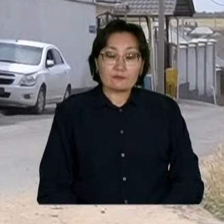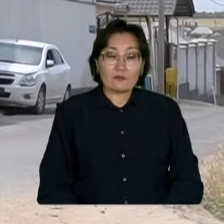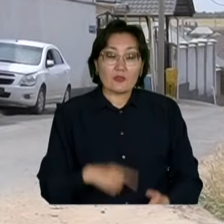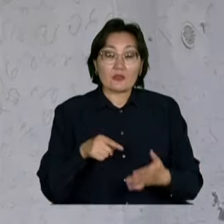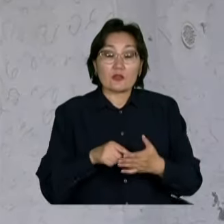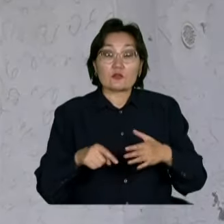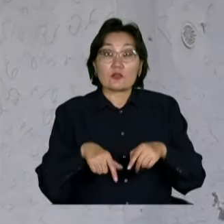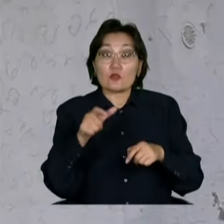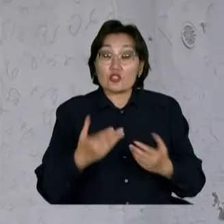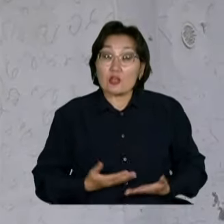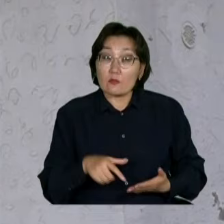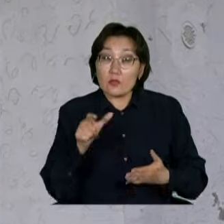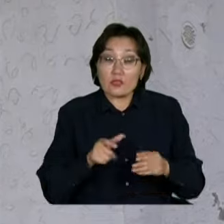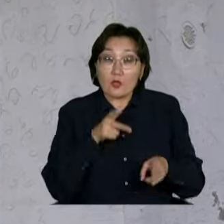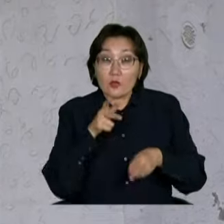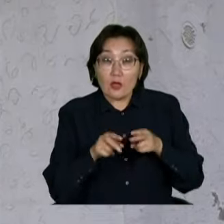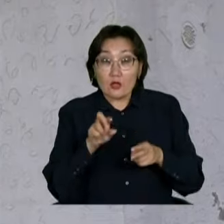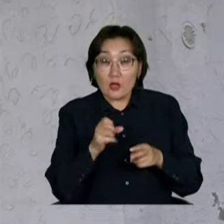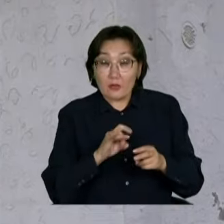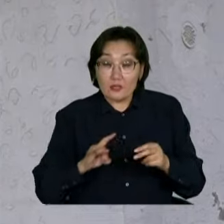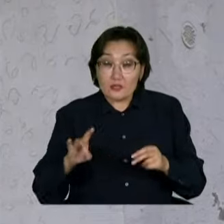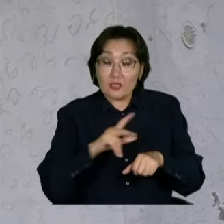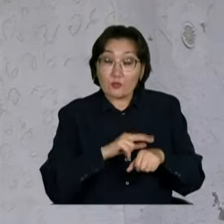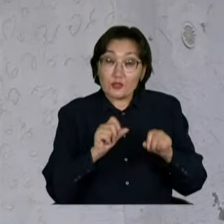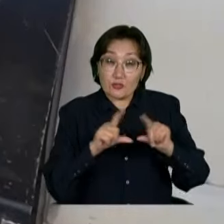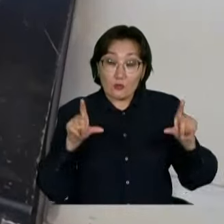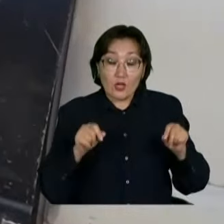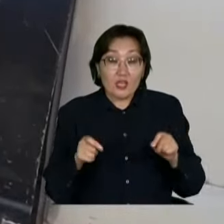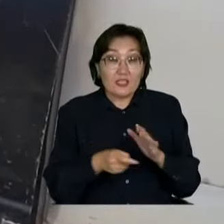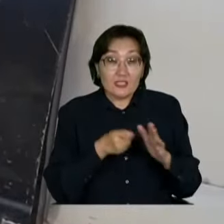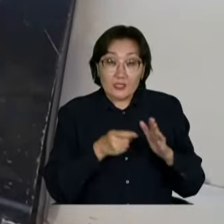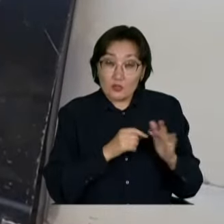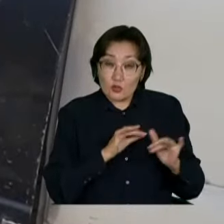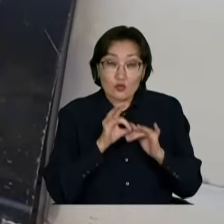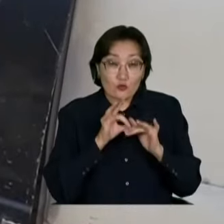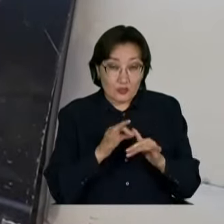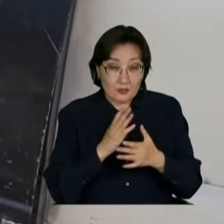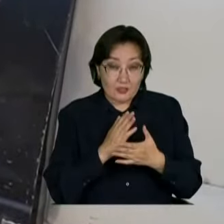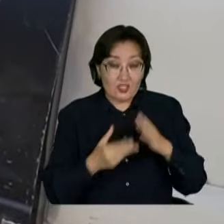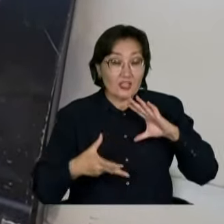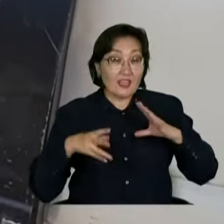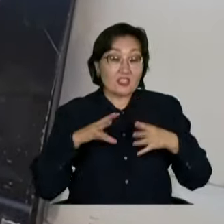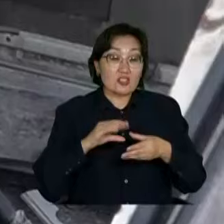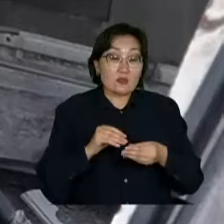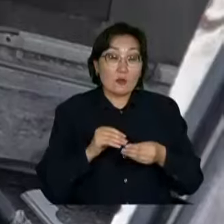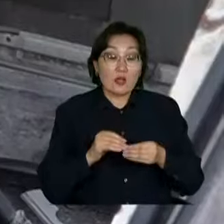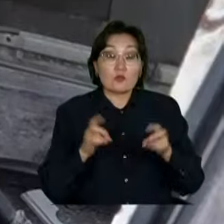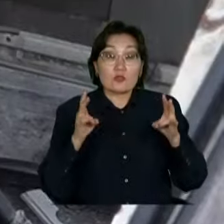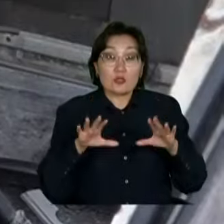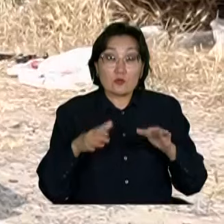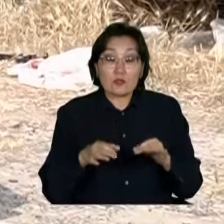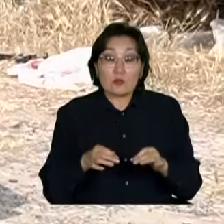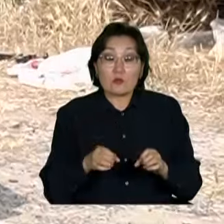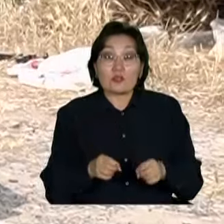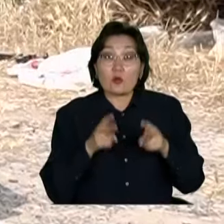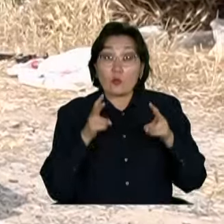Қала тұрғынның арызы бойынша Абай ауданының полиция басқармасымен тексеру жұмыстары жүргізілді. Нәтижесінде оқиғада қылмыс